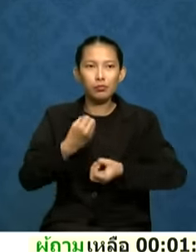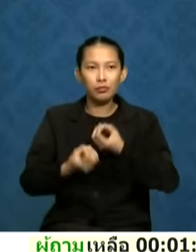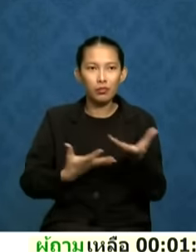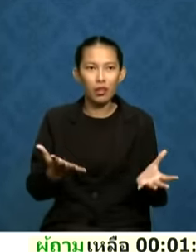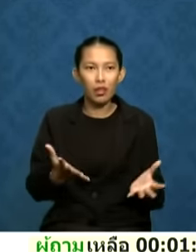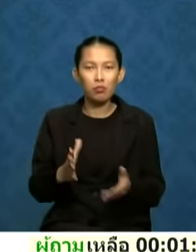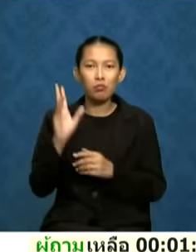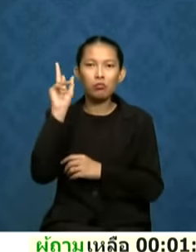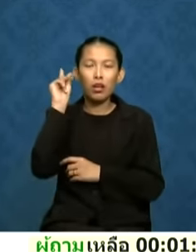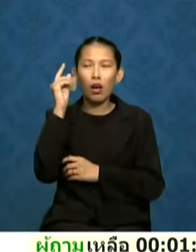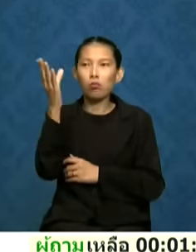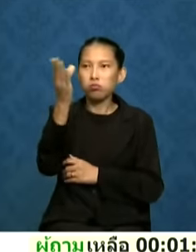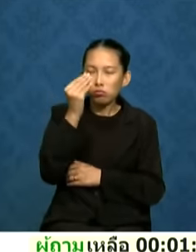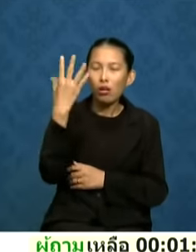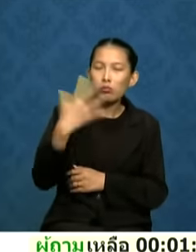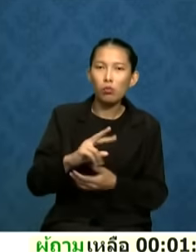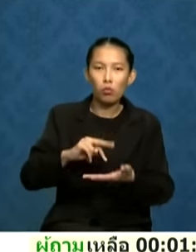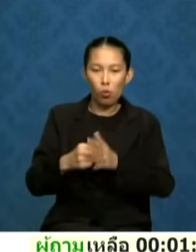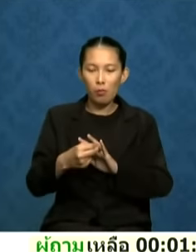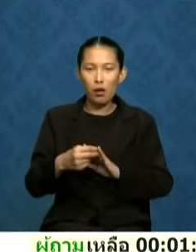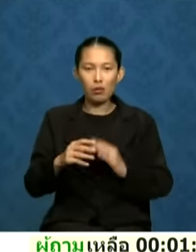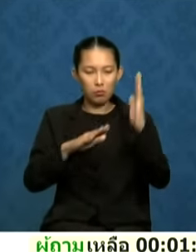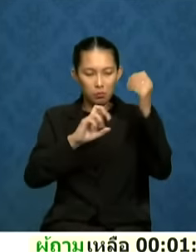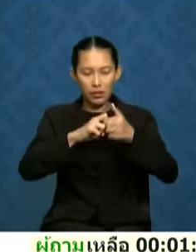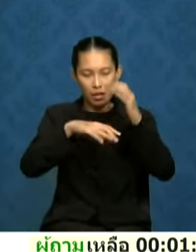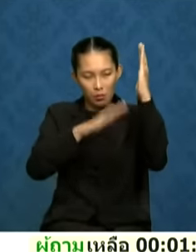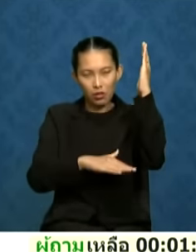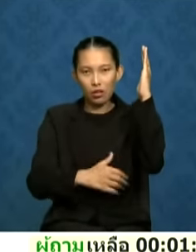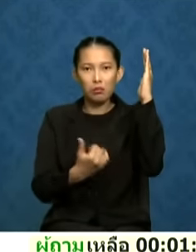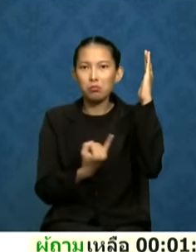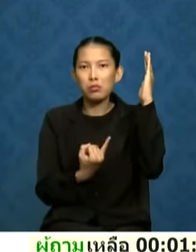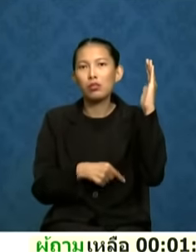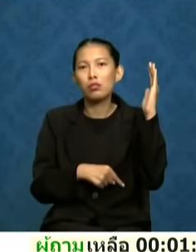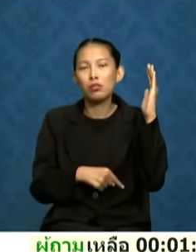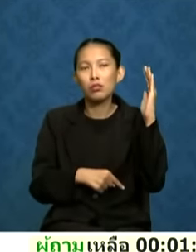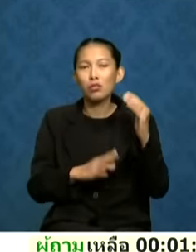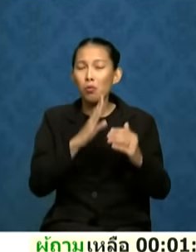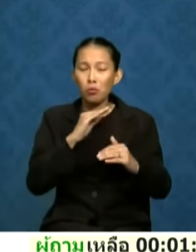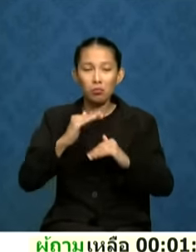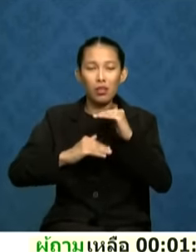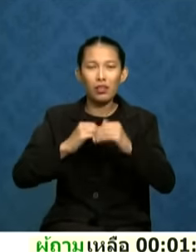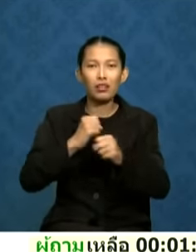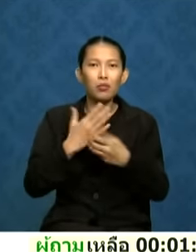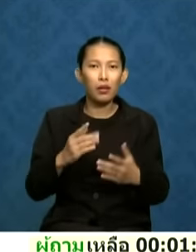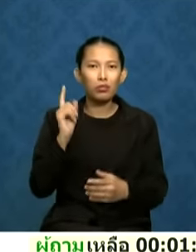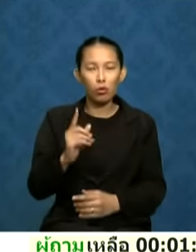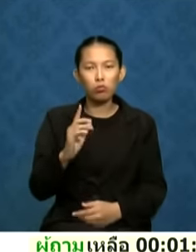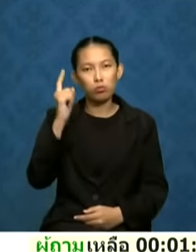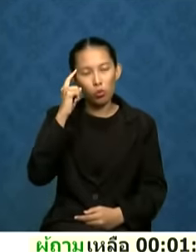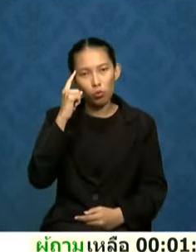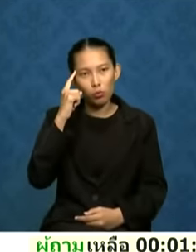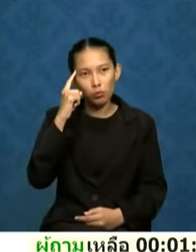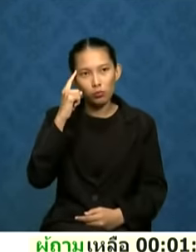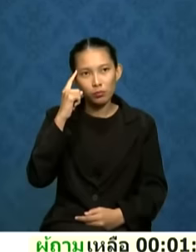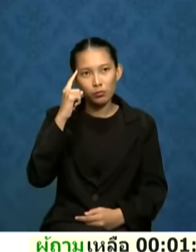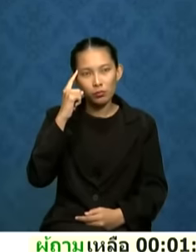ถไมไดทำใหปัหาภาคใต้ดีขึ้นปัญหาที่ภาคใตจะดีขึ้ต้องใช้สติ ไม่ใช่ใช้อารมณ์